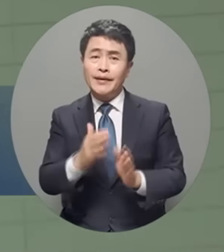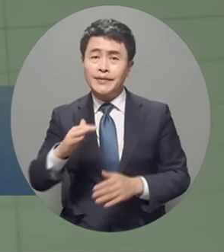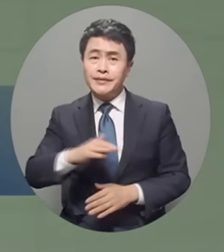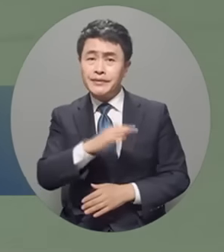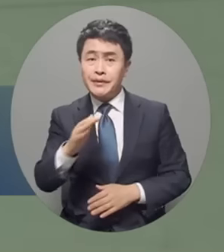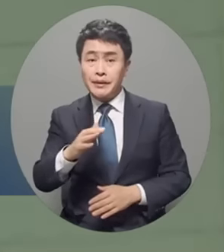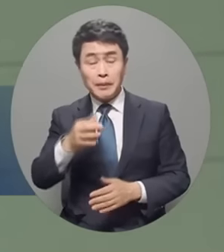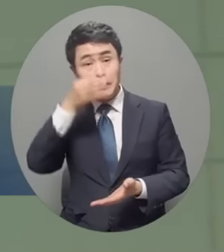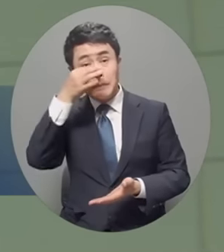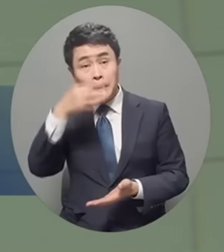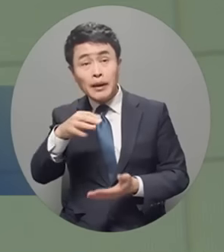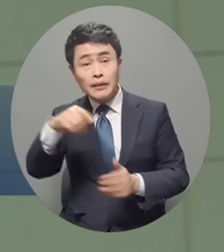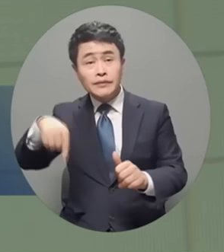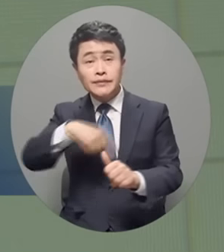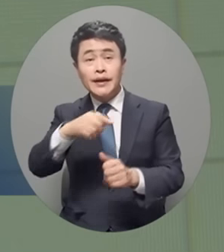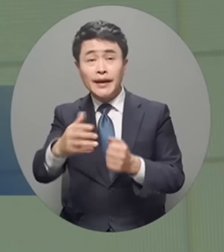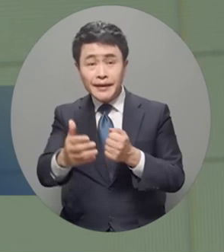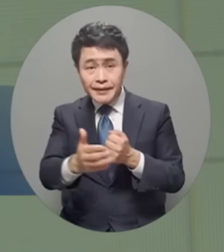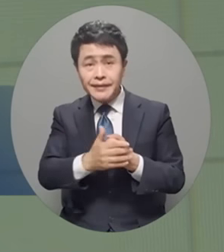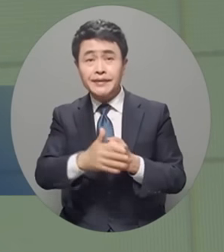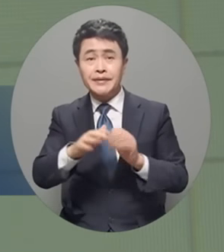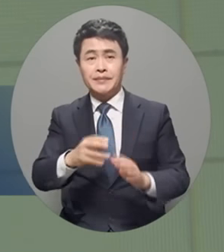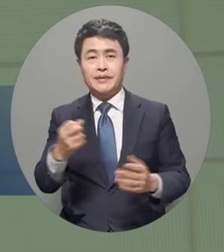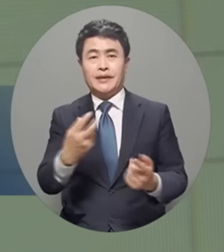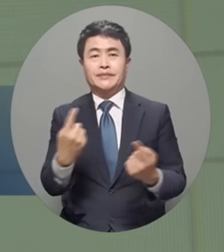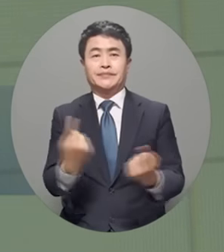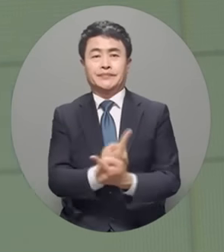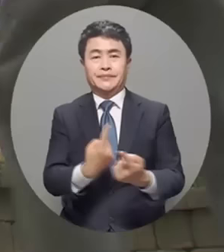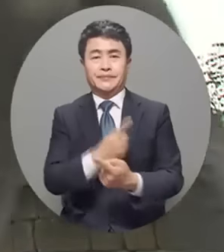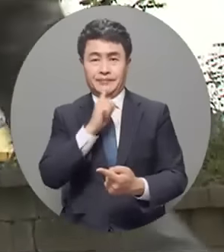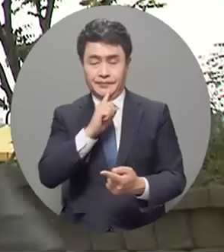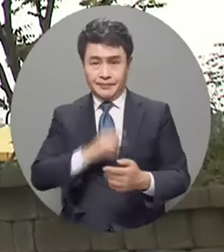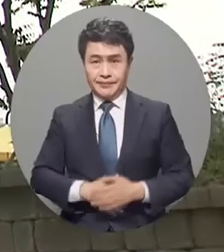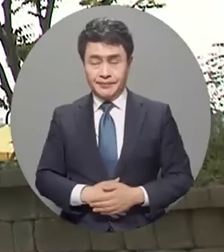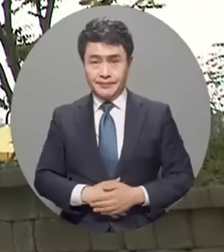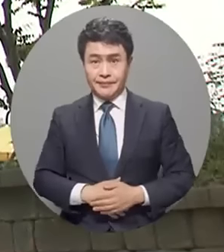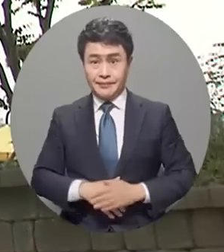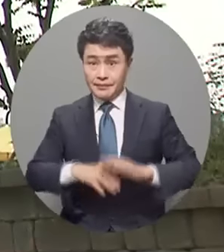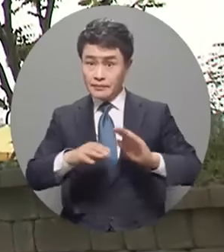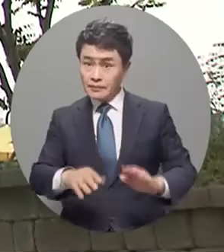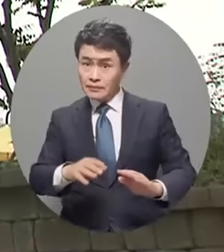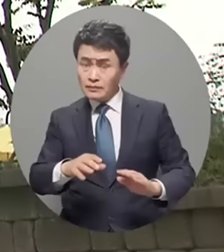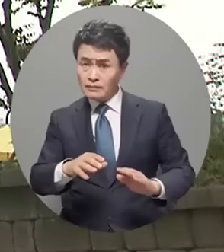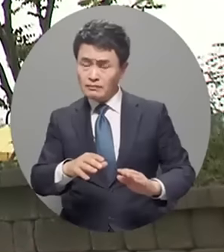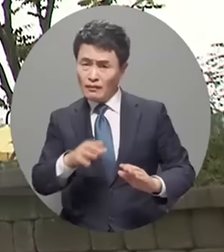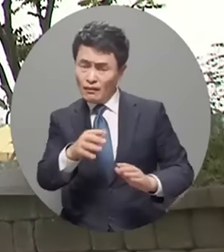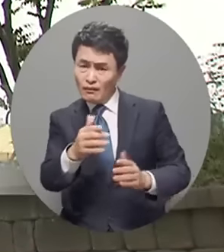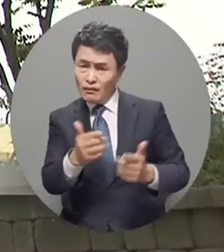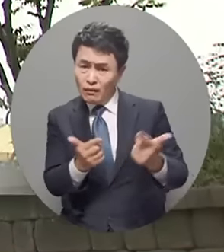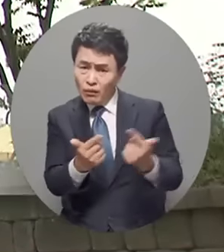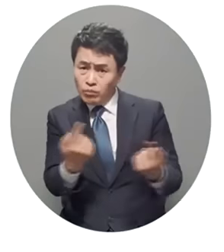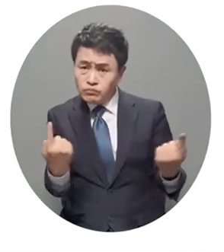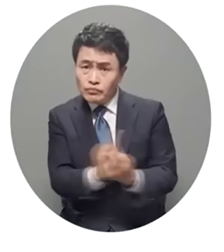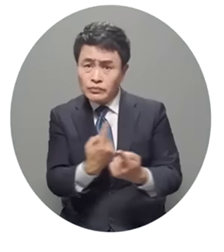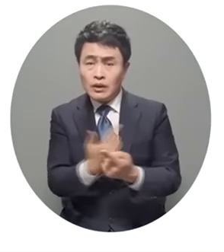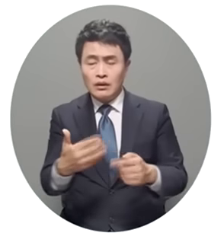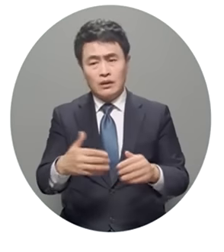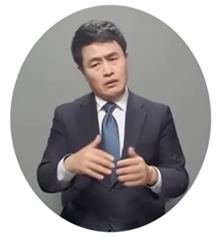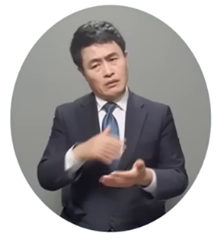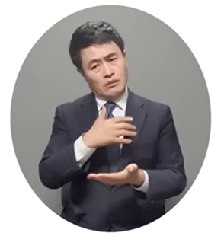못했던 상황이라서 지금 다시 다 수정돼 있거든요. 이렇게 고무줄 집계가 이루어지는 건